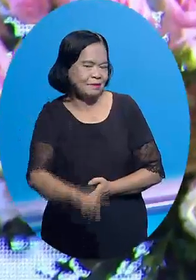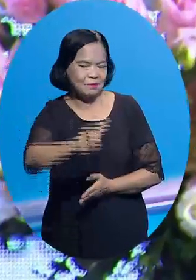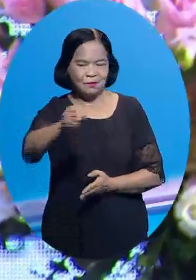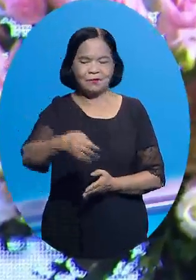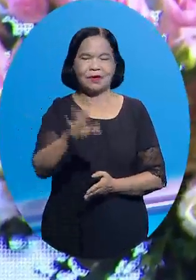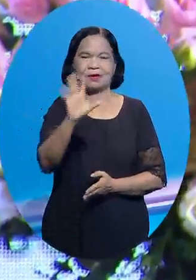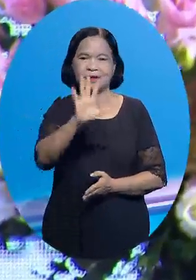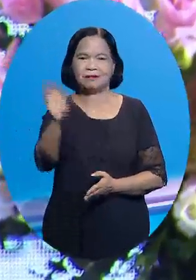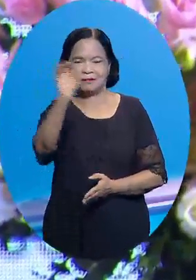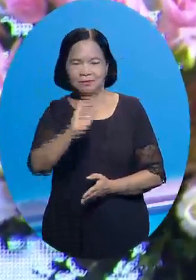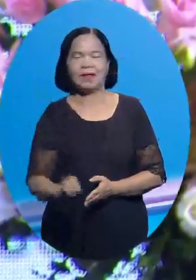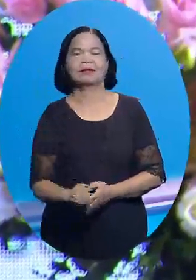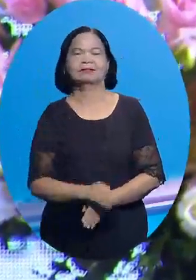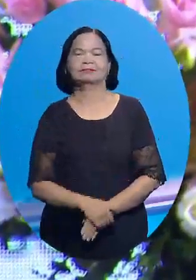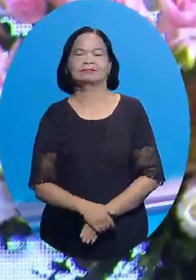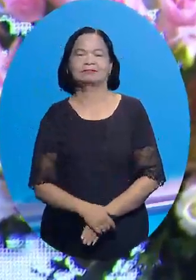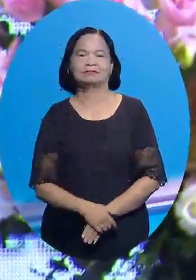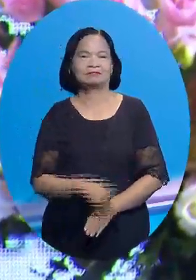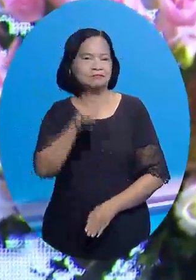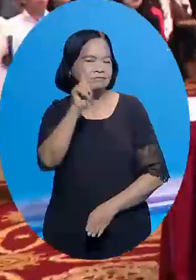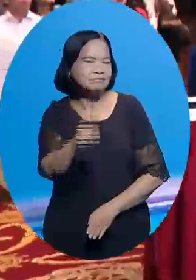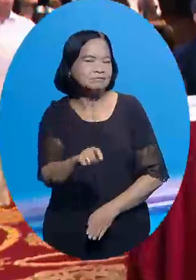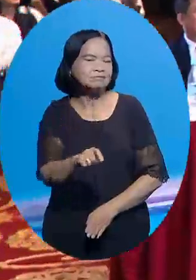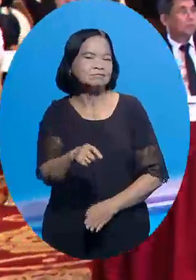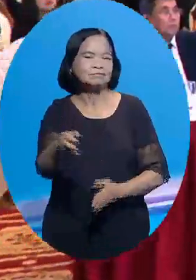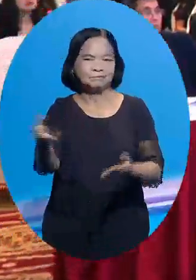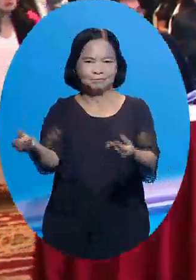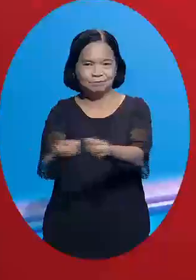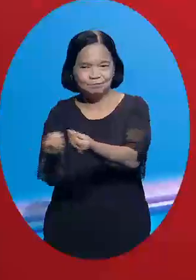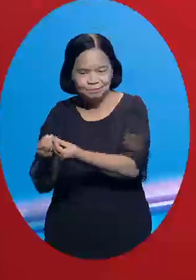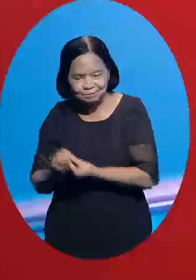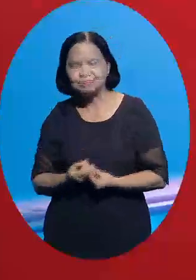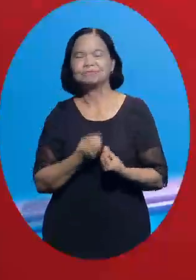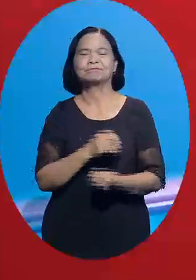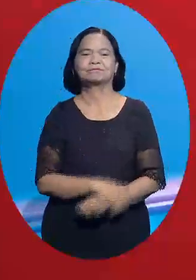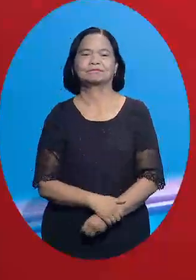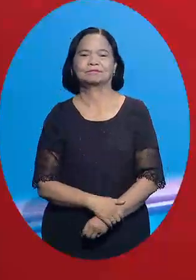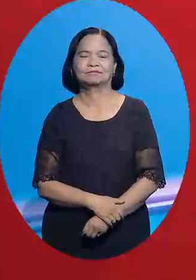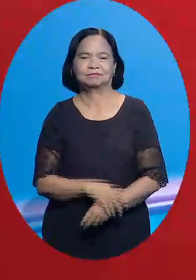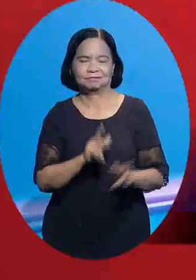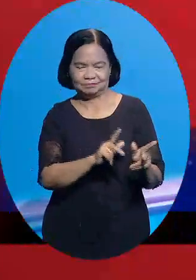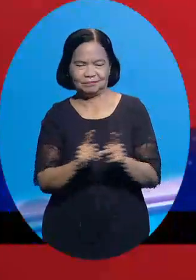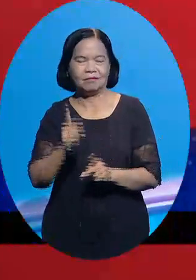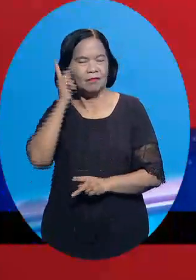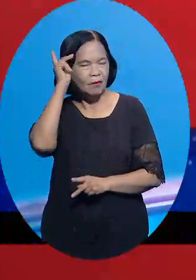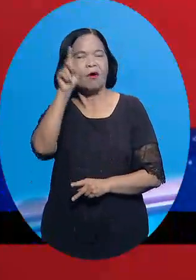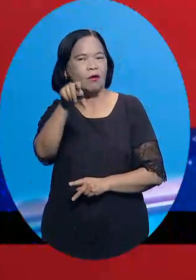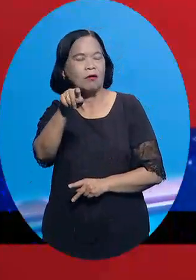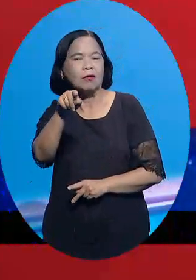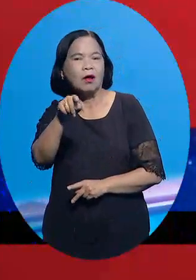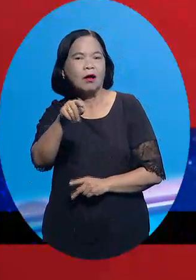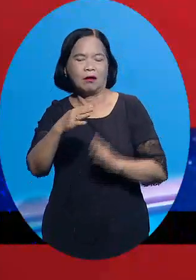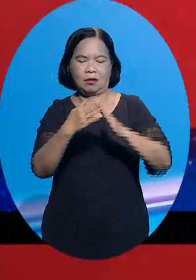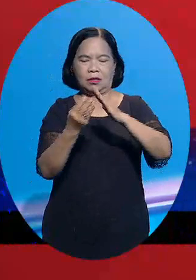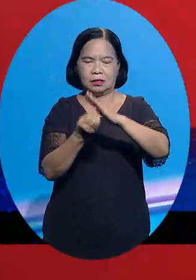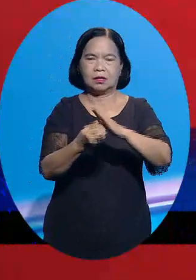động vốn phù hợp với tăng trưởng tín dụng thực tế nhằm tối ưu hóa nguồn huy động mặc dù nền kinh tế còn nhiều khó khăn nhưng mà với Techcombank